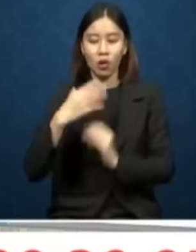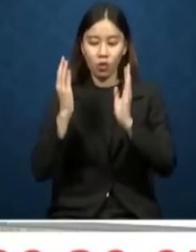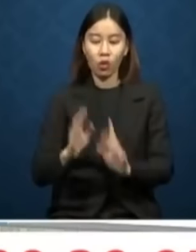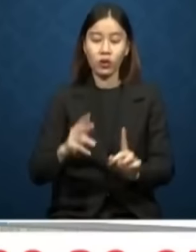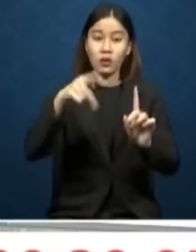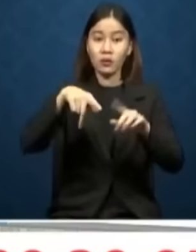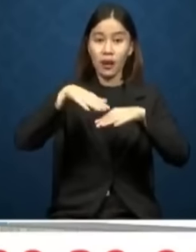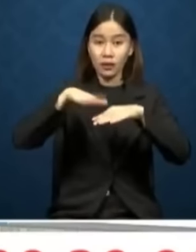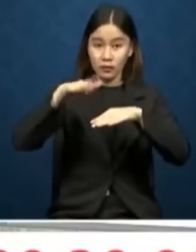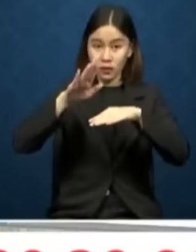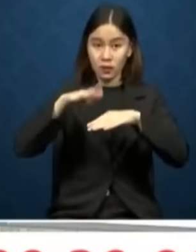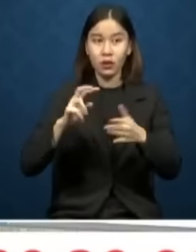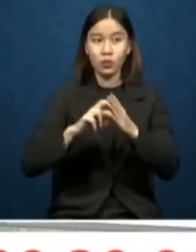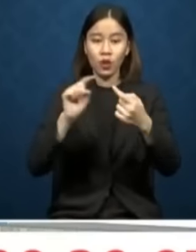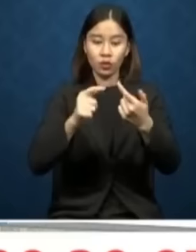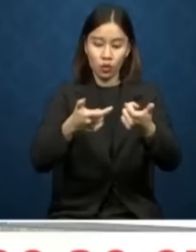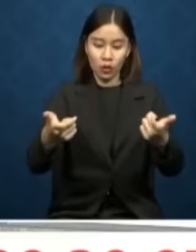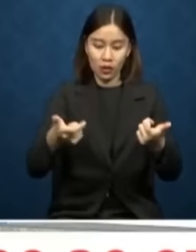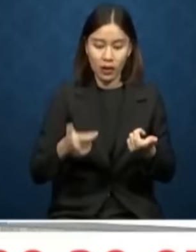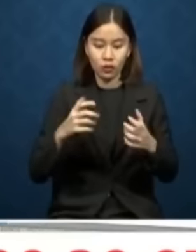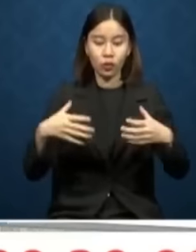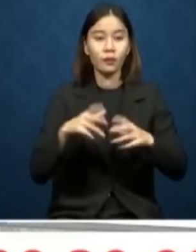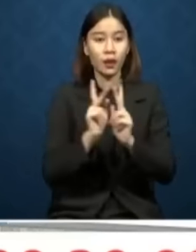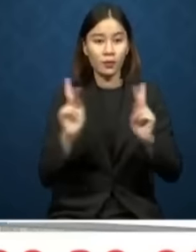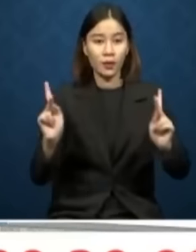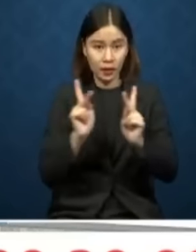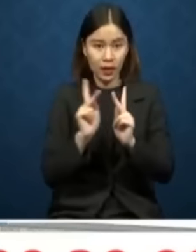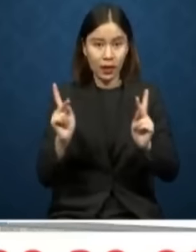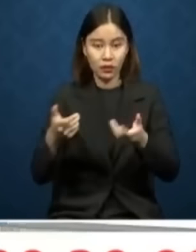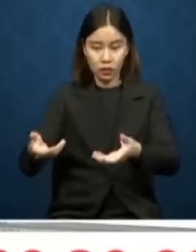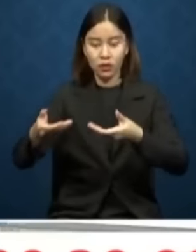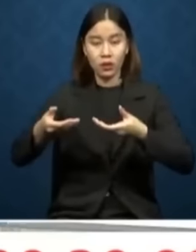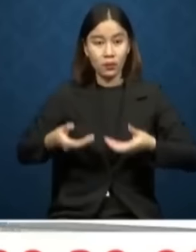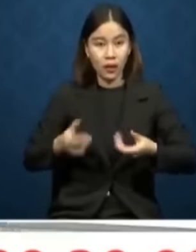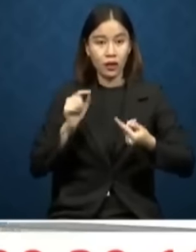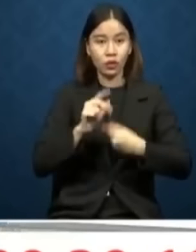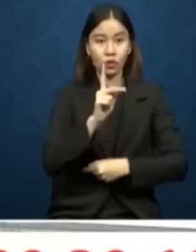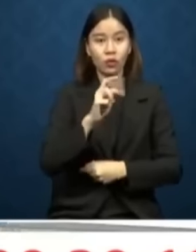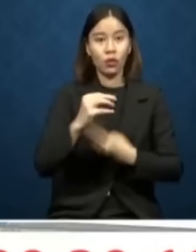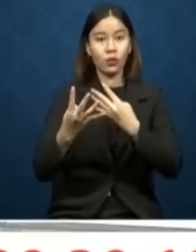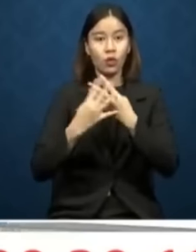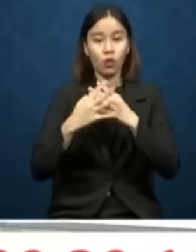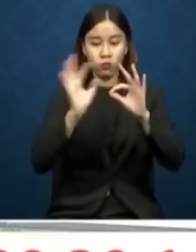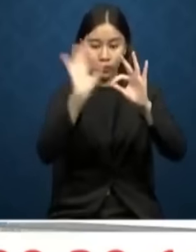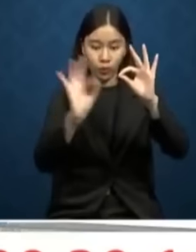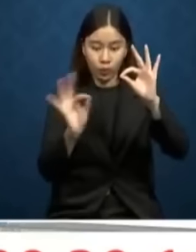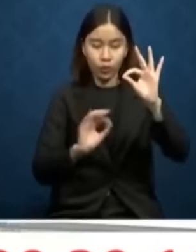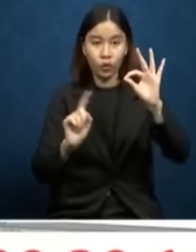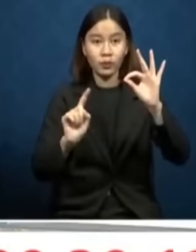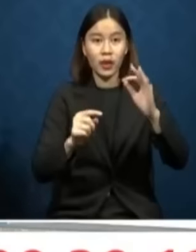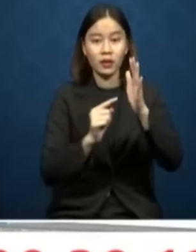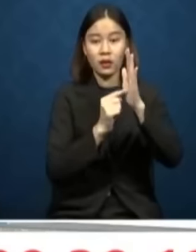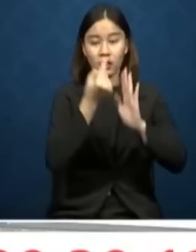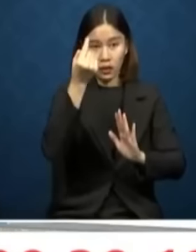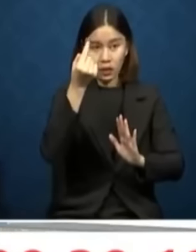เลยนี่ในรายงานของกรรมธิการที่รับจากกรมราชทัณฑ์ระบุว่าตั้ง